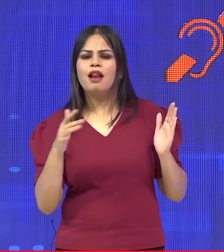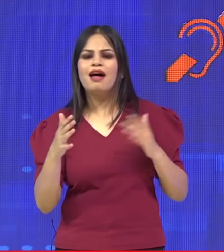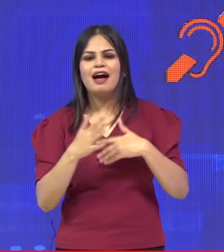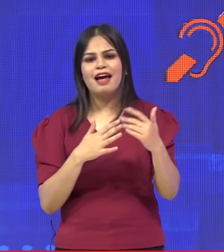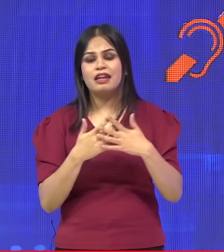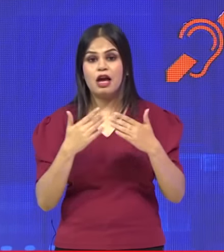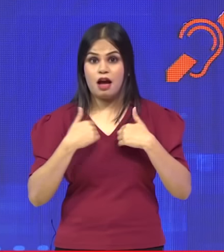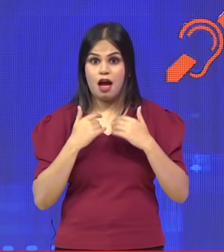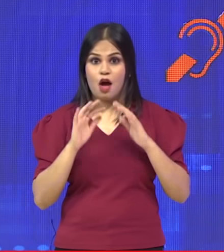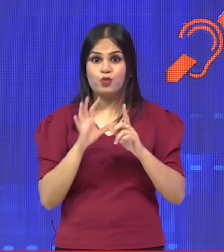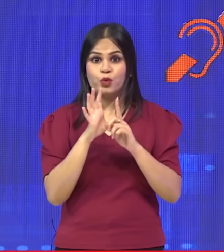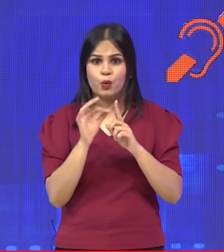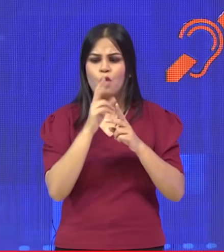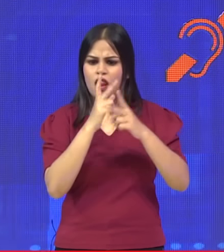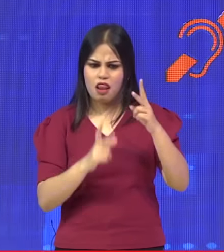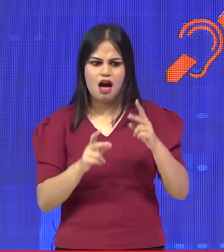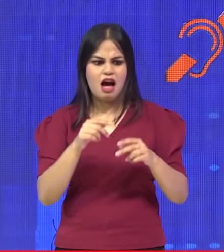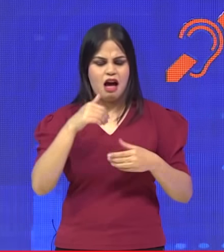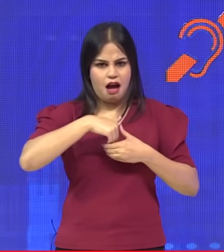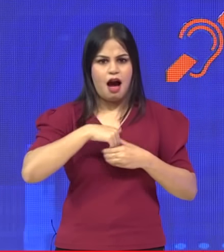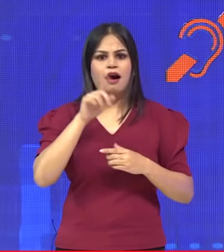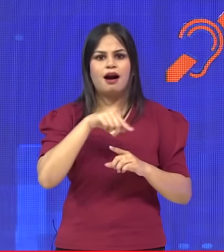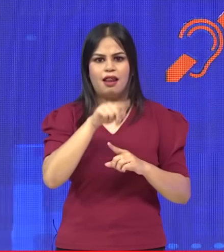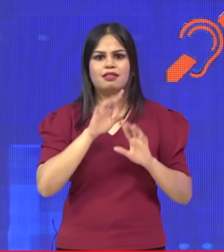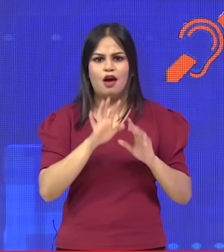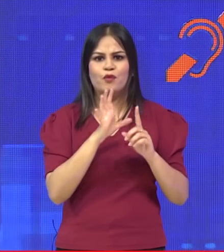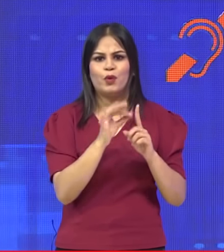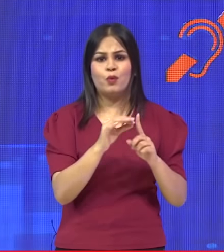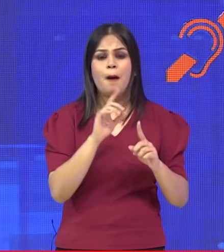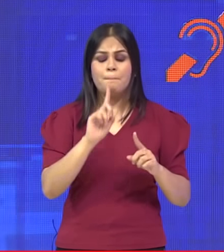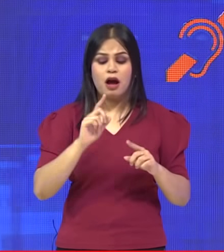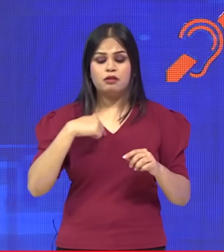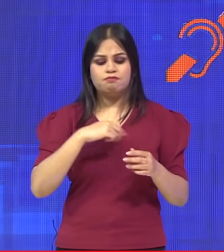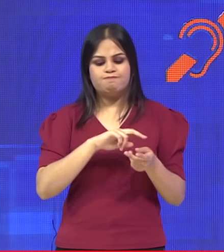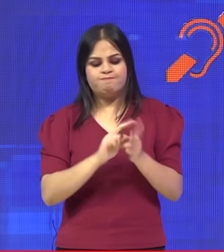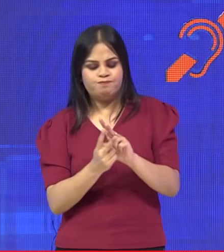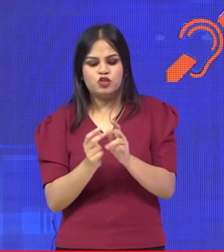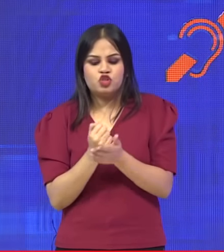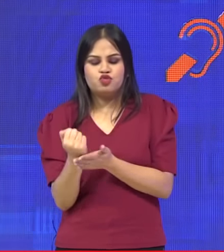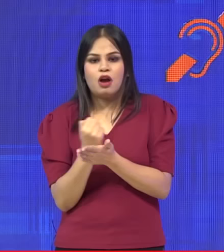डू ऑन थिंग्स बट देन आई कॉम्पोनेंट्स